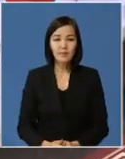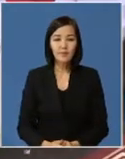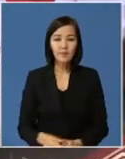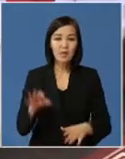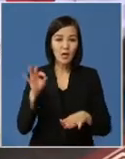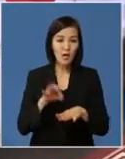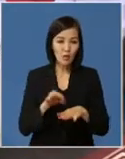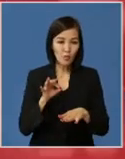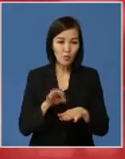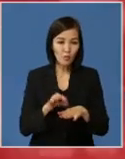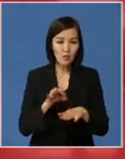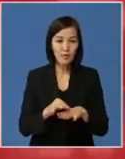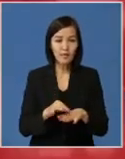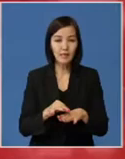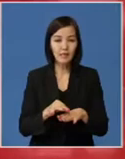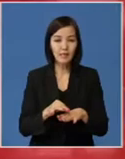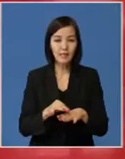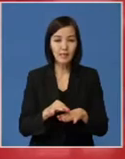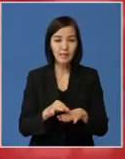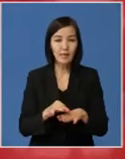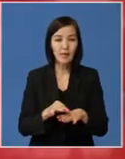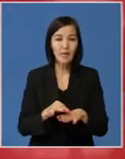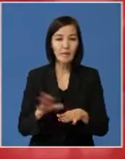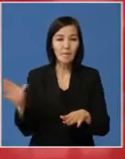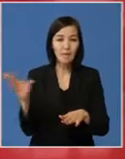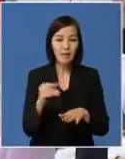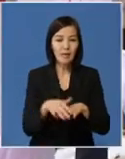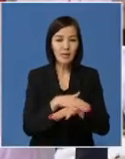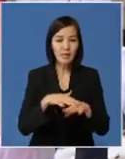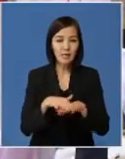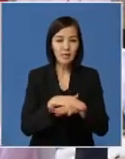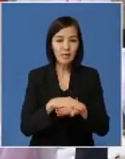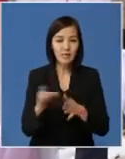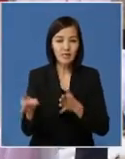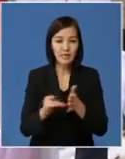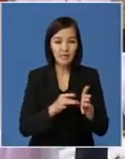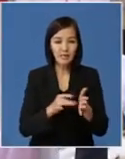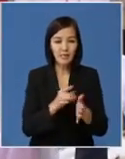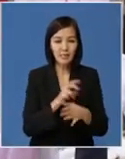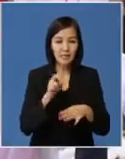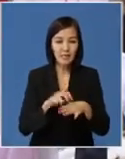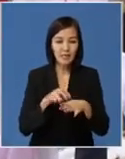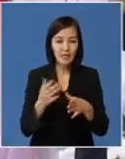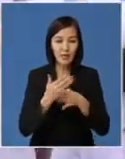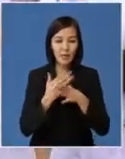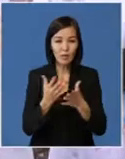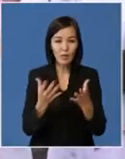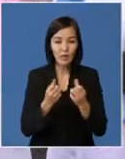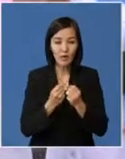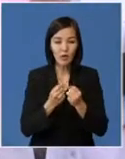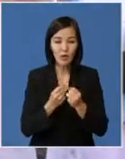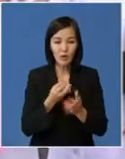ауырса, жаның сол жерде деген тәмсіл бар. Бас ауырып балтырсыздай қалса, дергезінде дәрігерлік көмек алғанға не жетсін. Кіші Қарқара